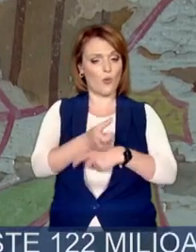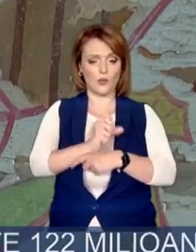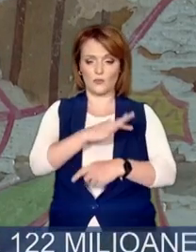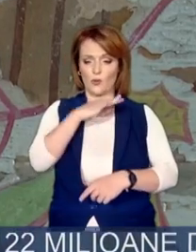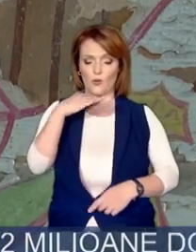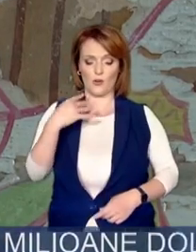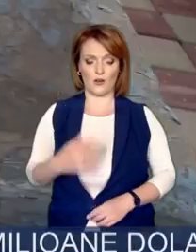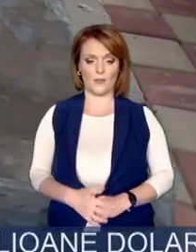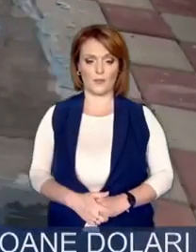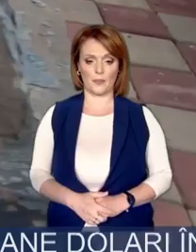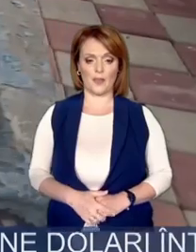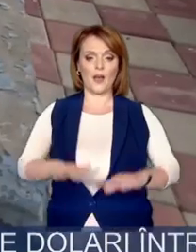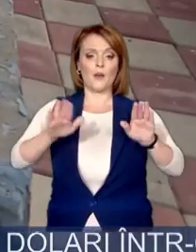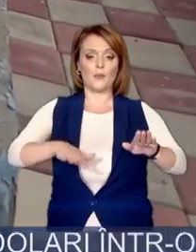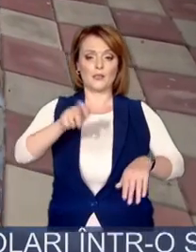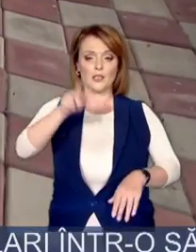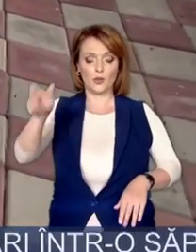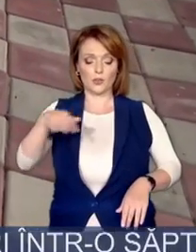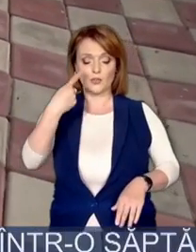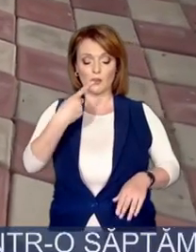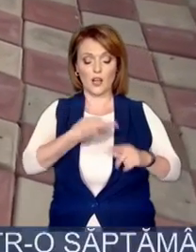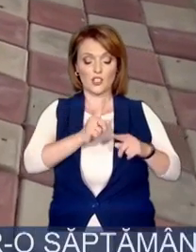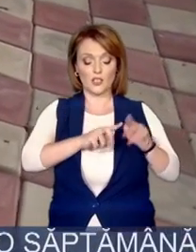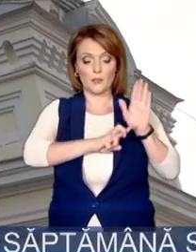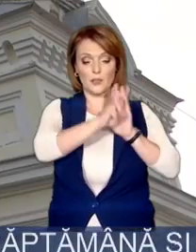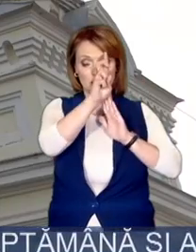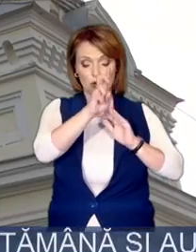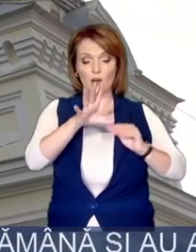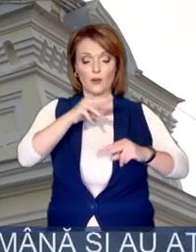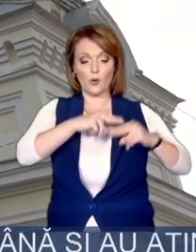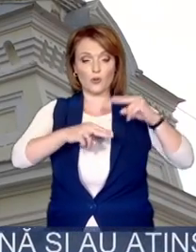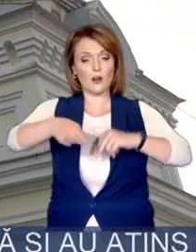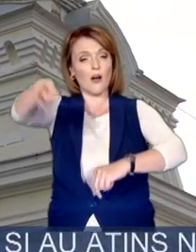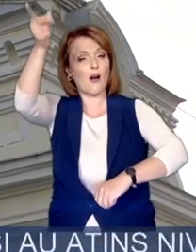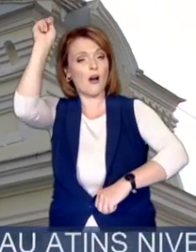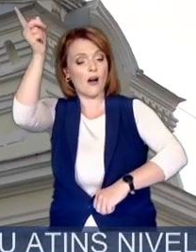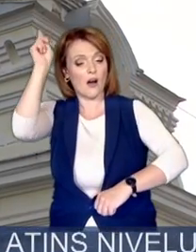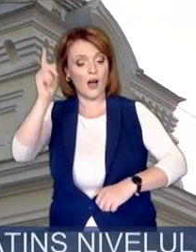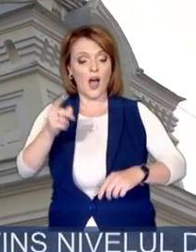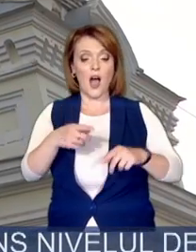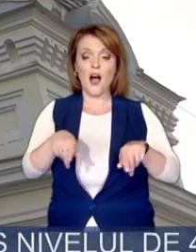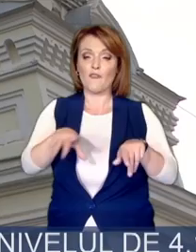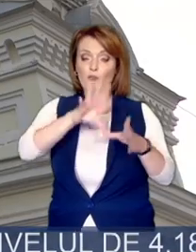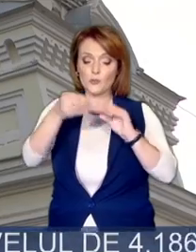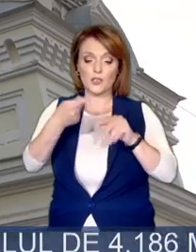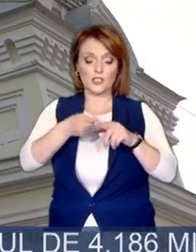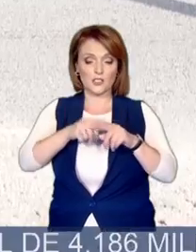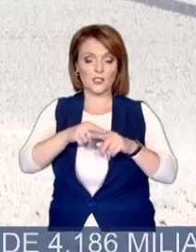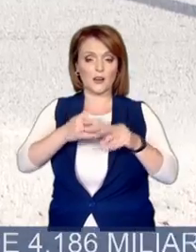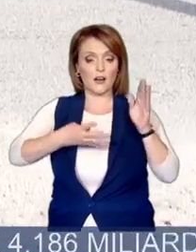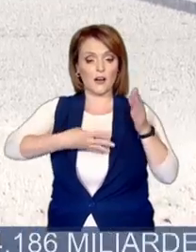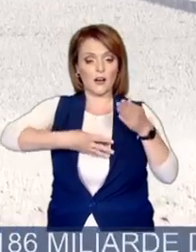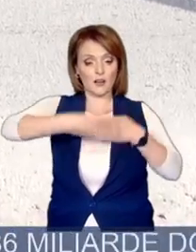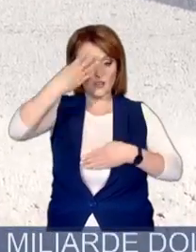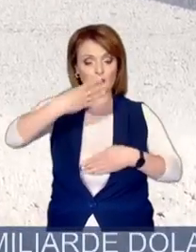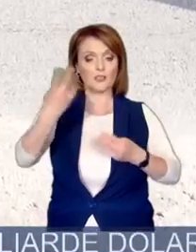de lucrat aici. Localnicii spun că biserica a fost construită de strămoși și este un monument de arhitectură care ar trebui păstrat. Este